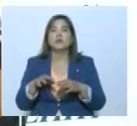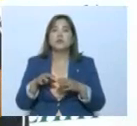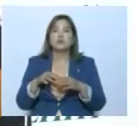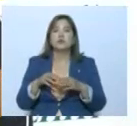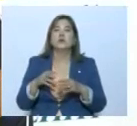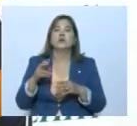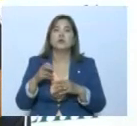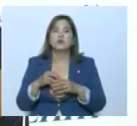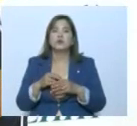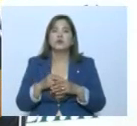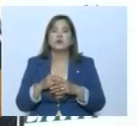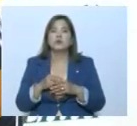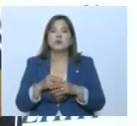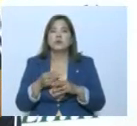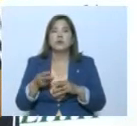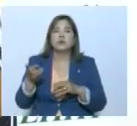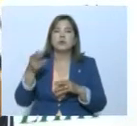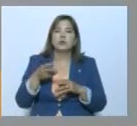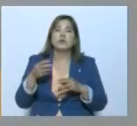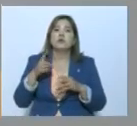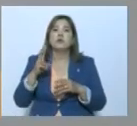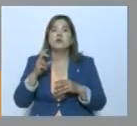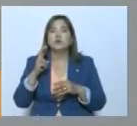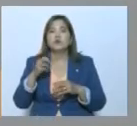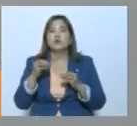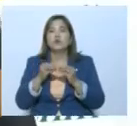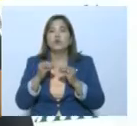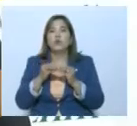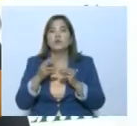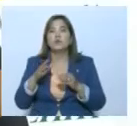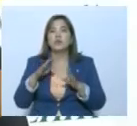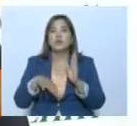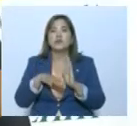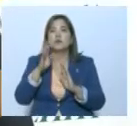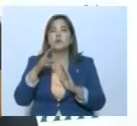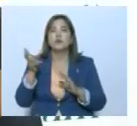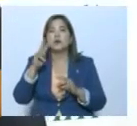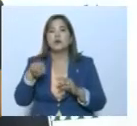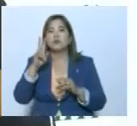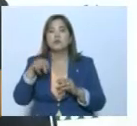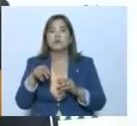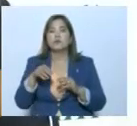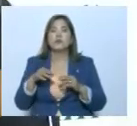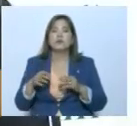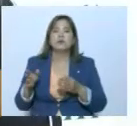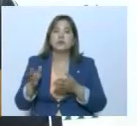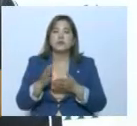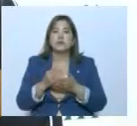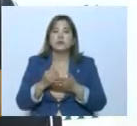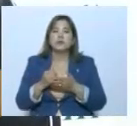33.210.000-нан астам ақш доллары есепке алынды. Балалар туралы барлық мәліметтерді бірыңғай жинақтаушы зейнетақы